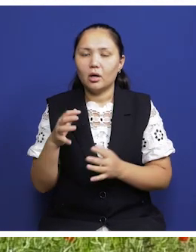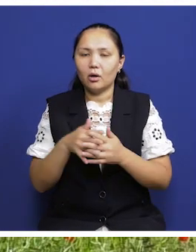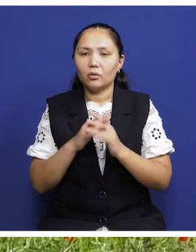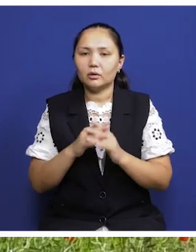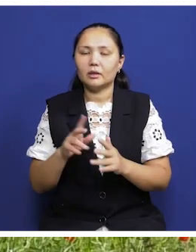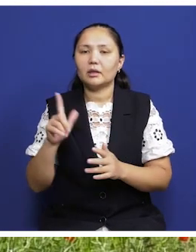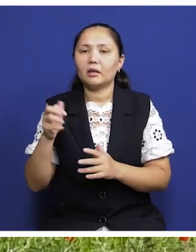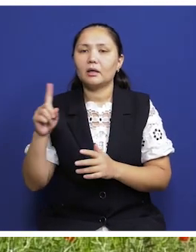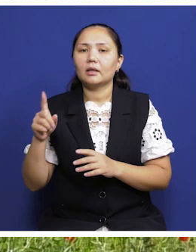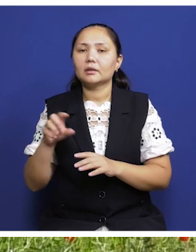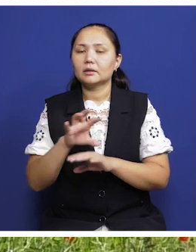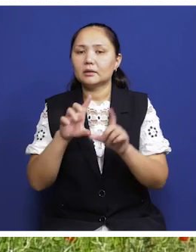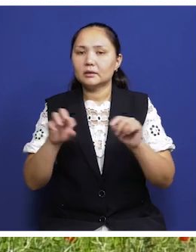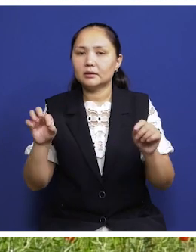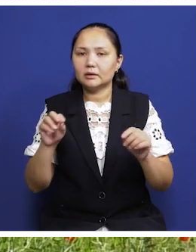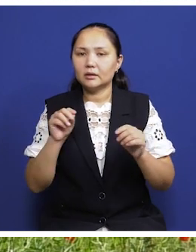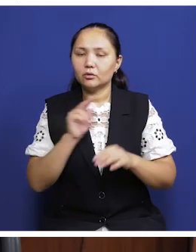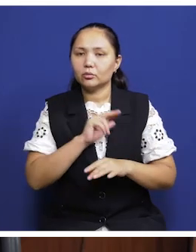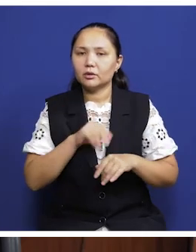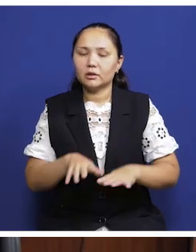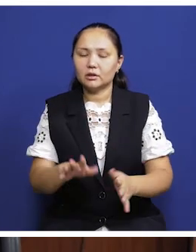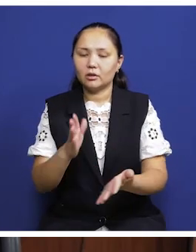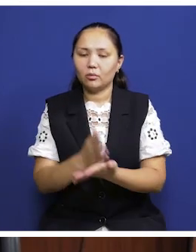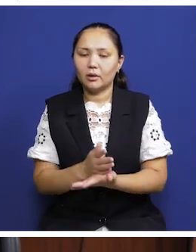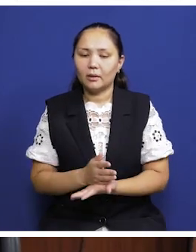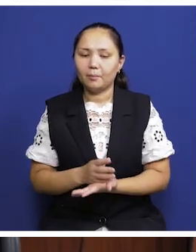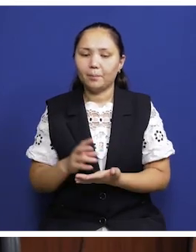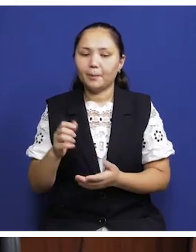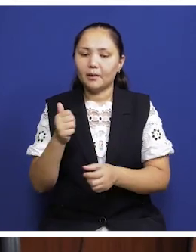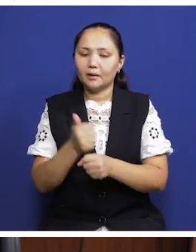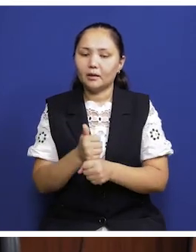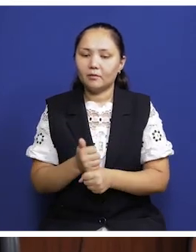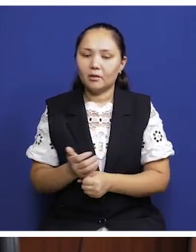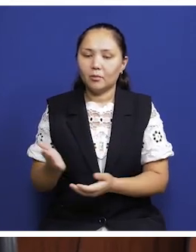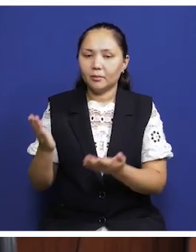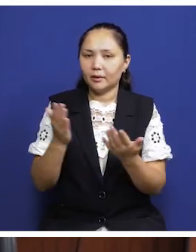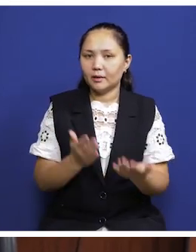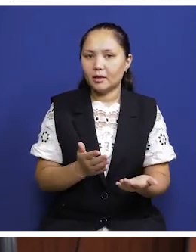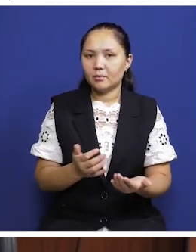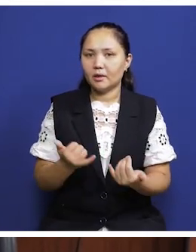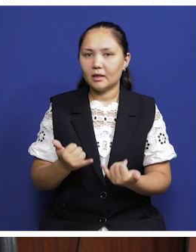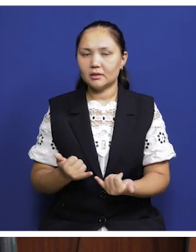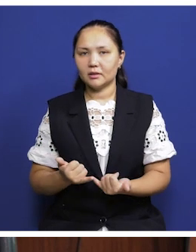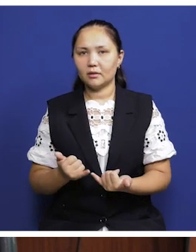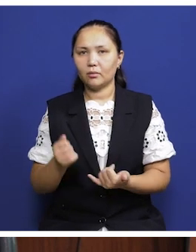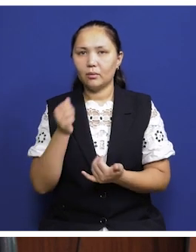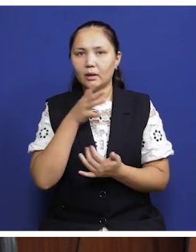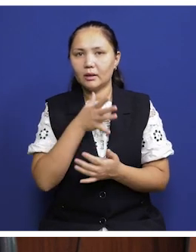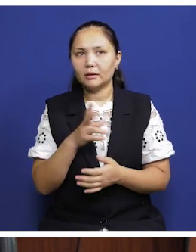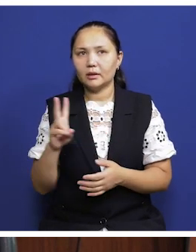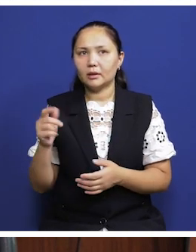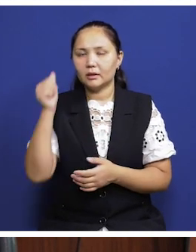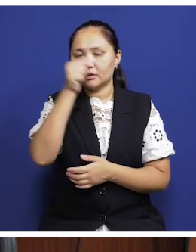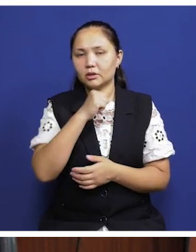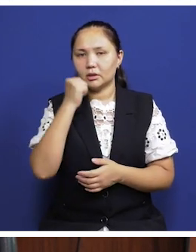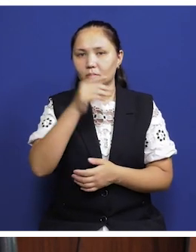ішкі газ құбырларын жүргізу жұмыстары жүйелі жүруде. Әкім боп сайланғаныма қазір таңда толықта 2 жыл